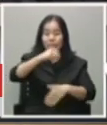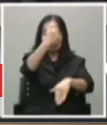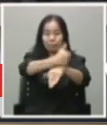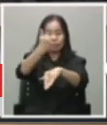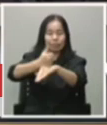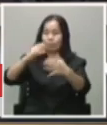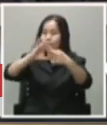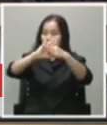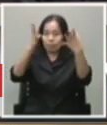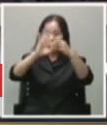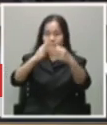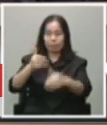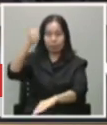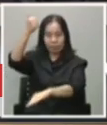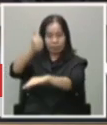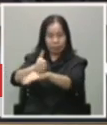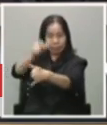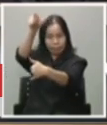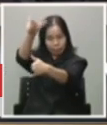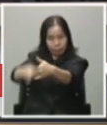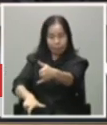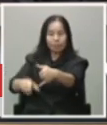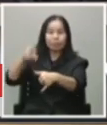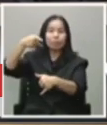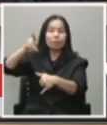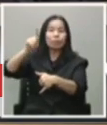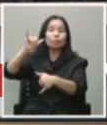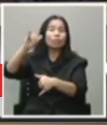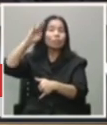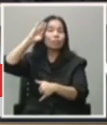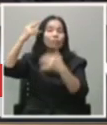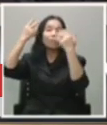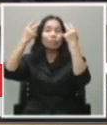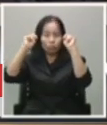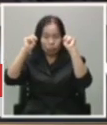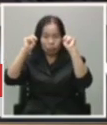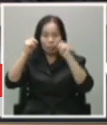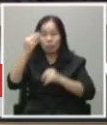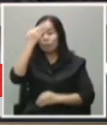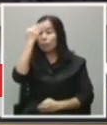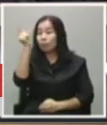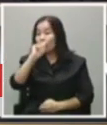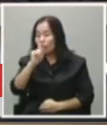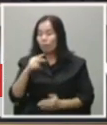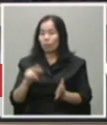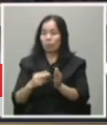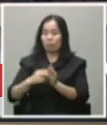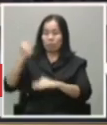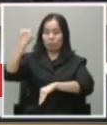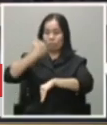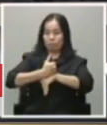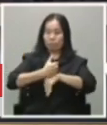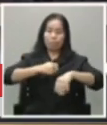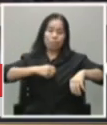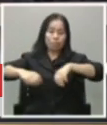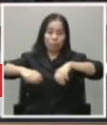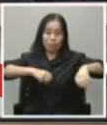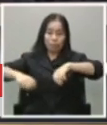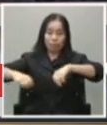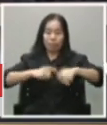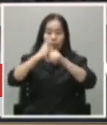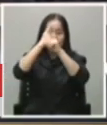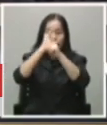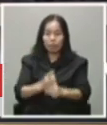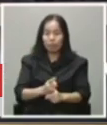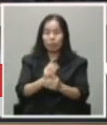มจะเอาบิ๊กเดียวก็คือบิ๊กประยุทธ์จันทร์โอชานี่แหละครับเพราะถือว่าท่านเป็นผู้บริหารสูงสุดตามระเบียบบริห